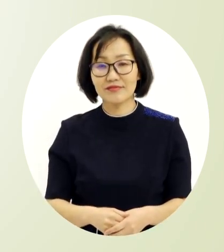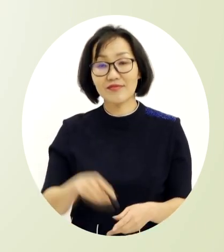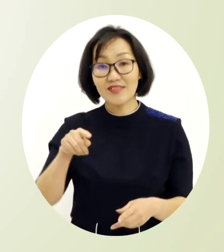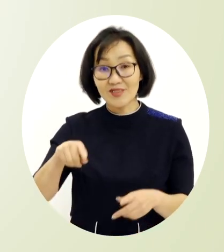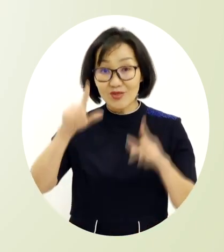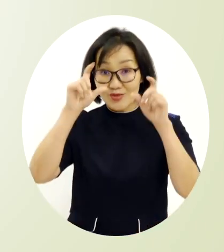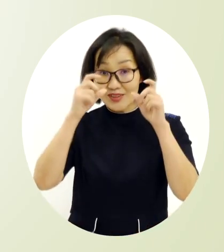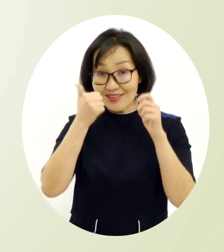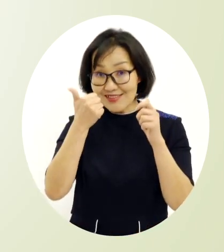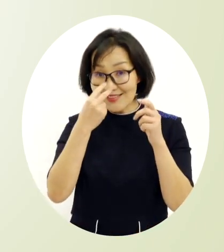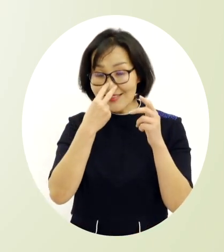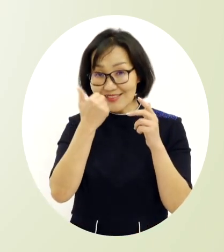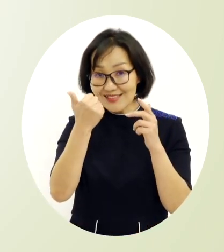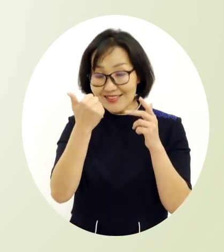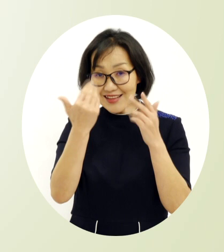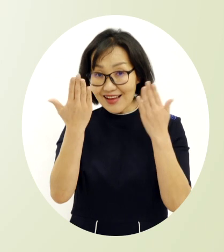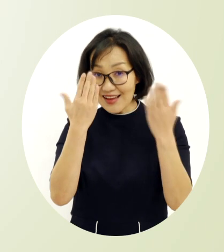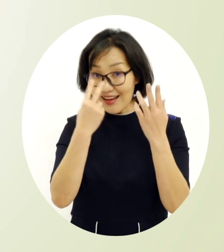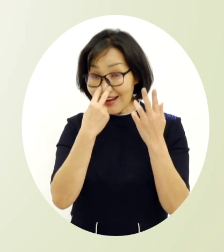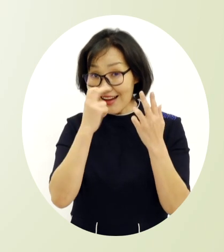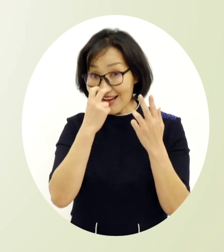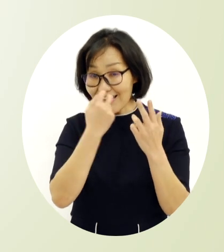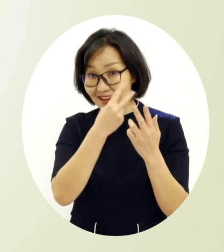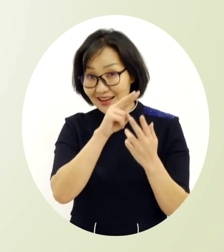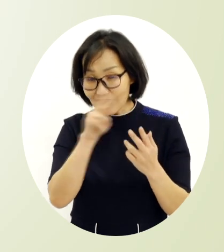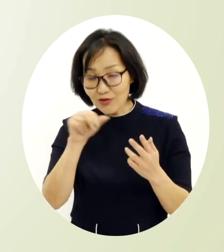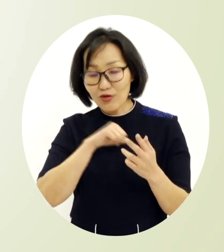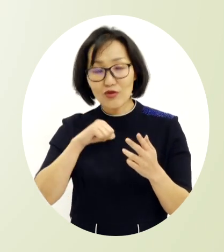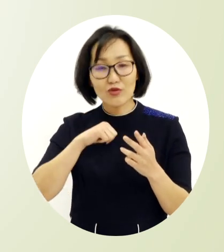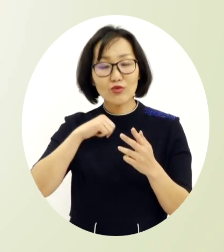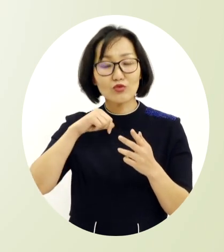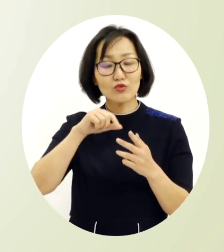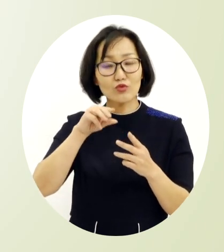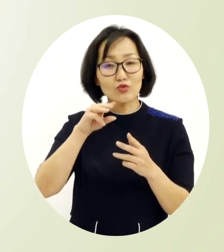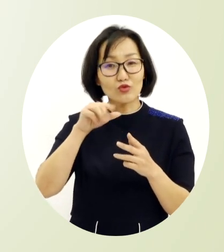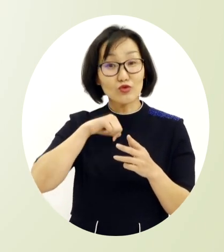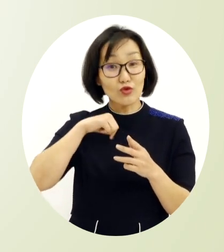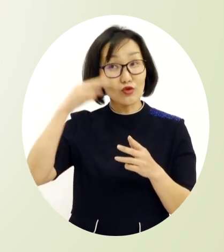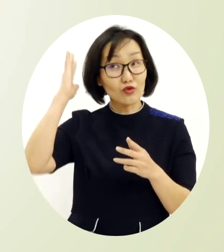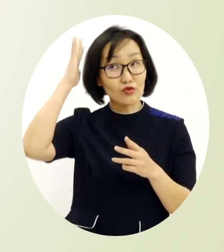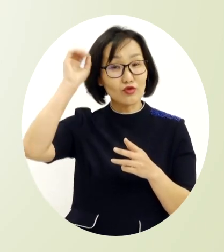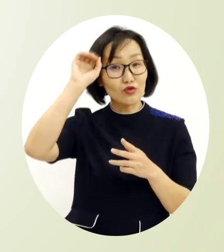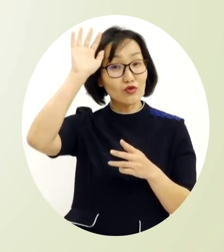Эдгээр зургийг сайн хараад өөрсдийн төсөөлөлтөө зураглалаа хийгээрэй.